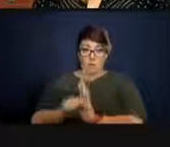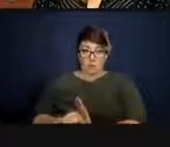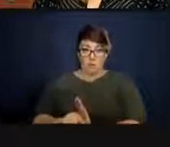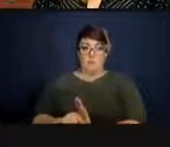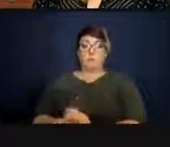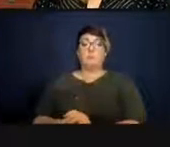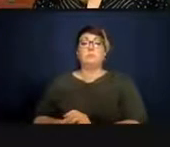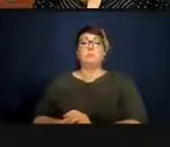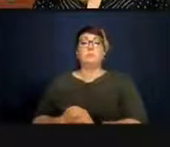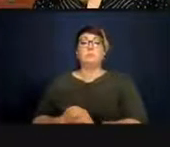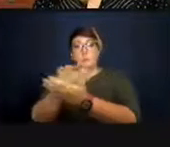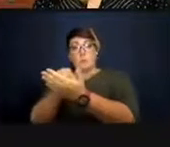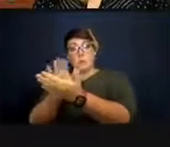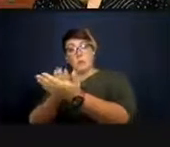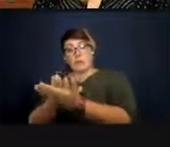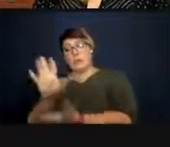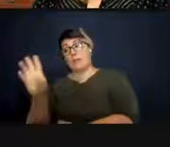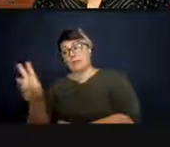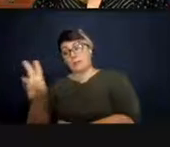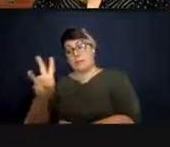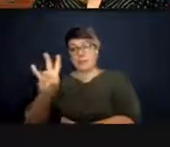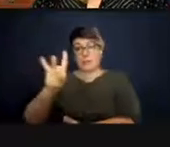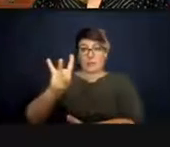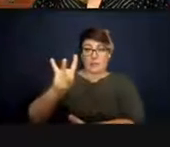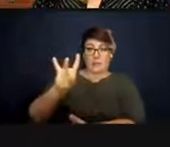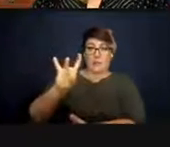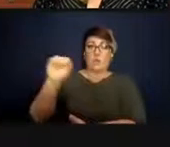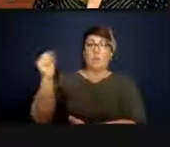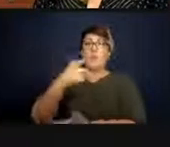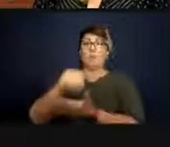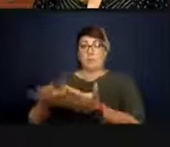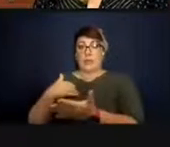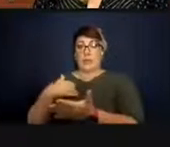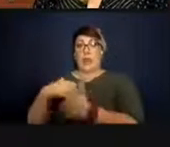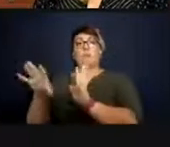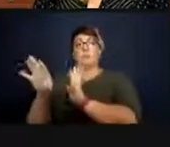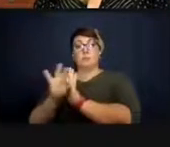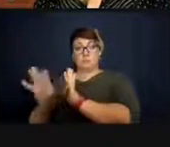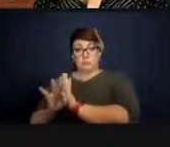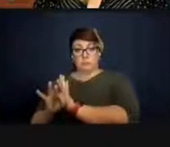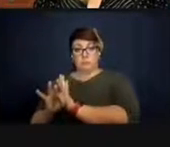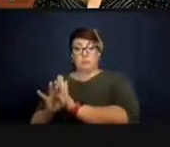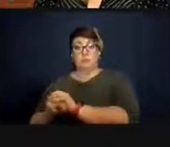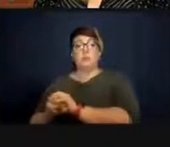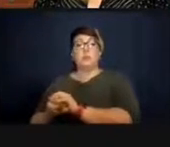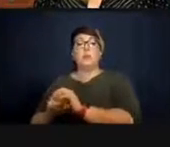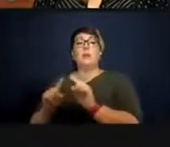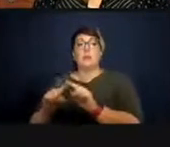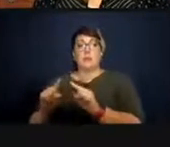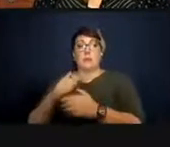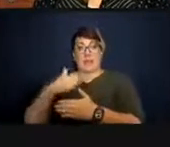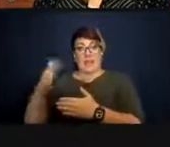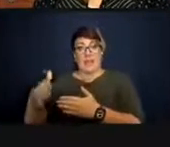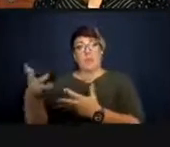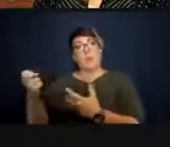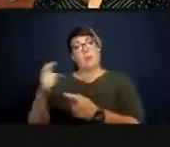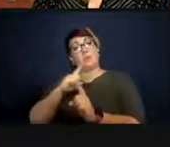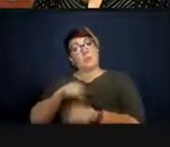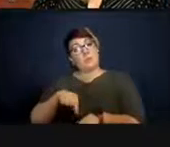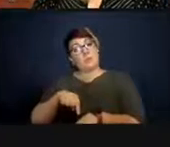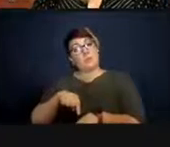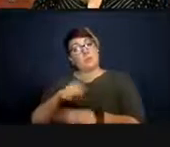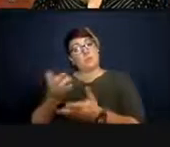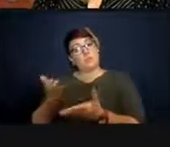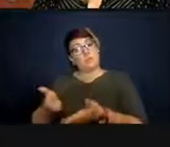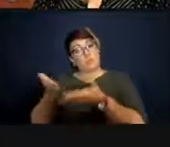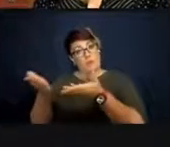الأمر على كل الصفوف المتوسطة 7 8، وأن يكون لديهم كلهم هذا الخيار choice.